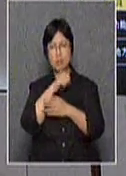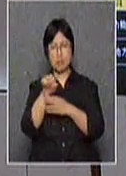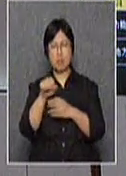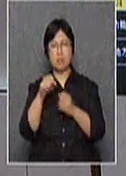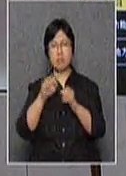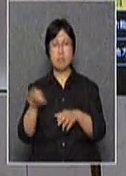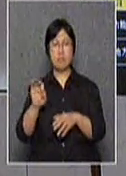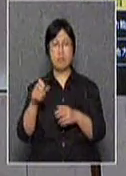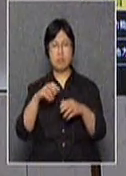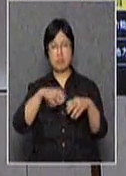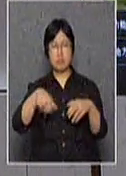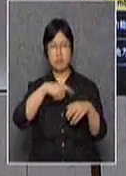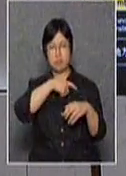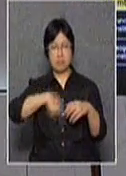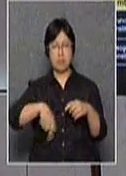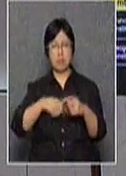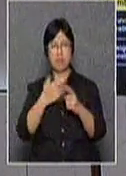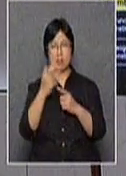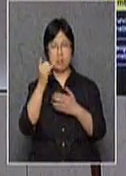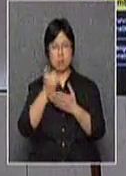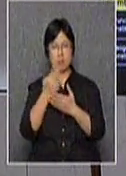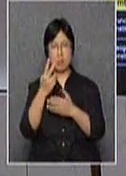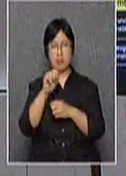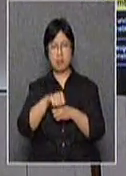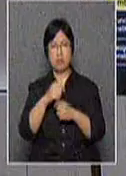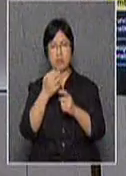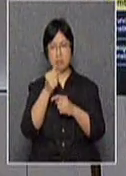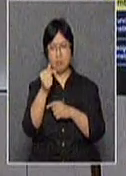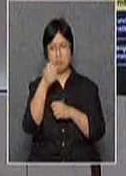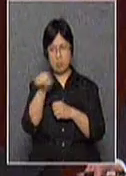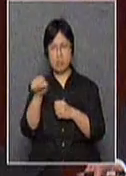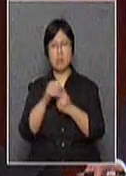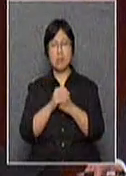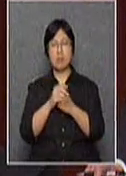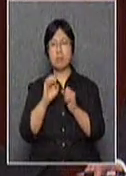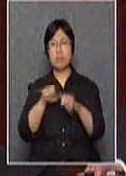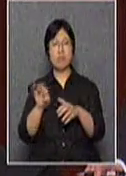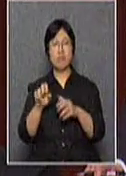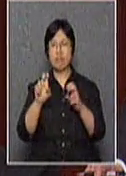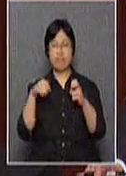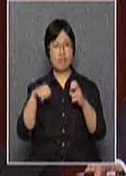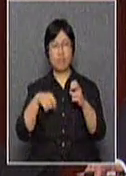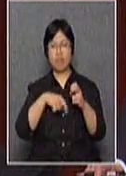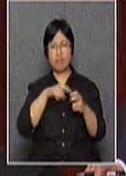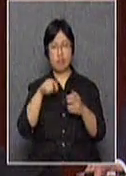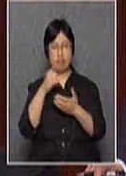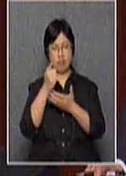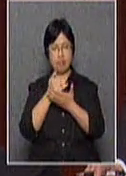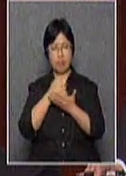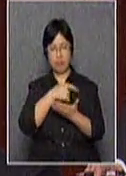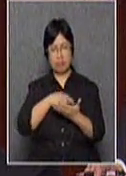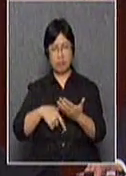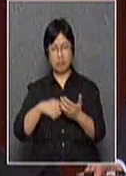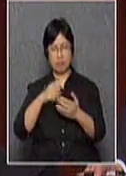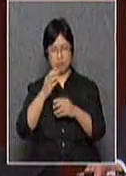人棄權。分區直接選舉產生的議員15位出席，2位贊成，10位反對，沒有人棄權。議題未獲得兩部分在席委員分別